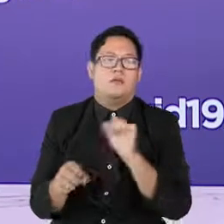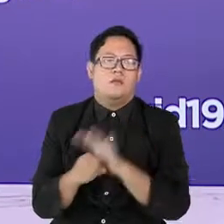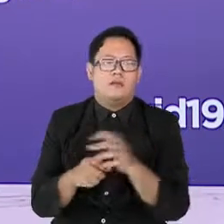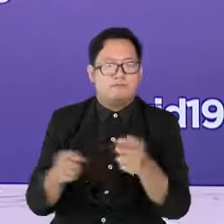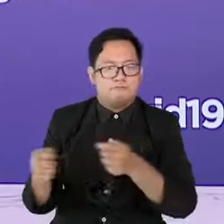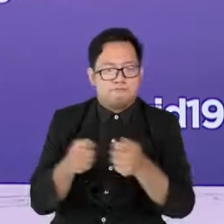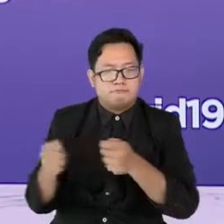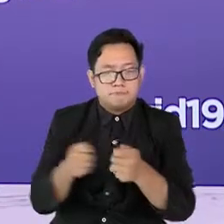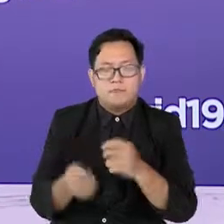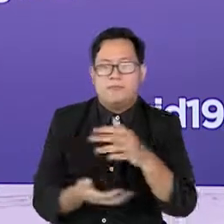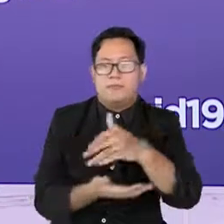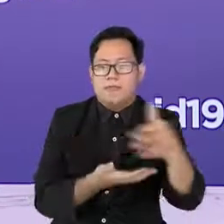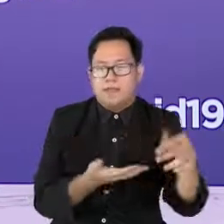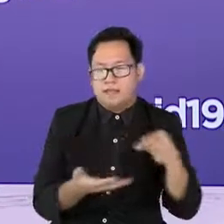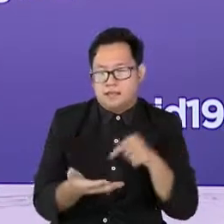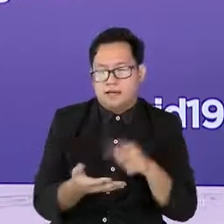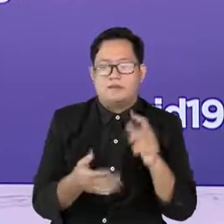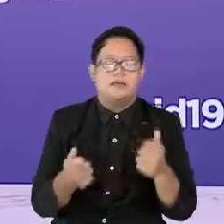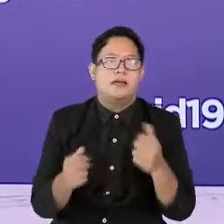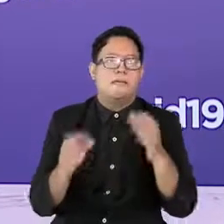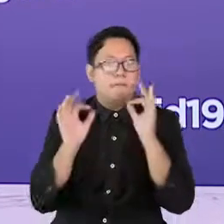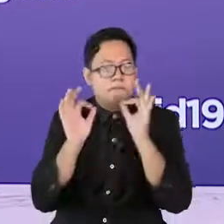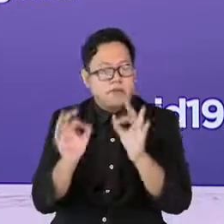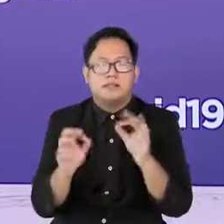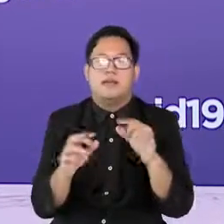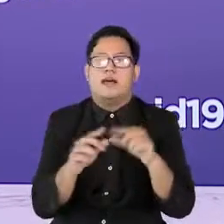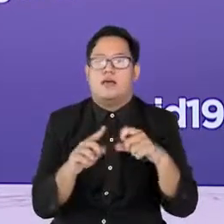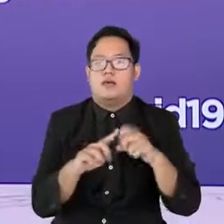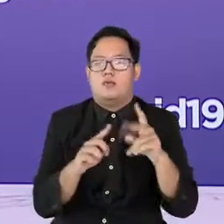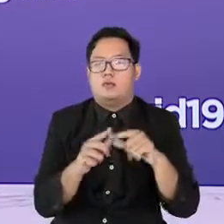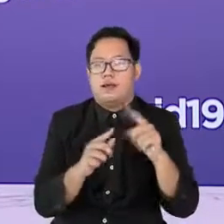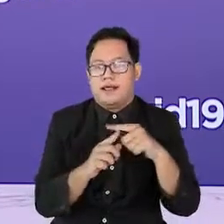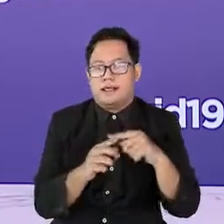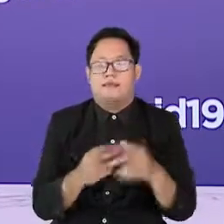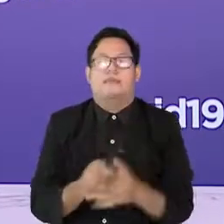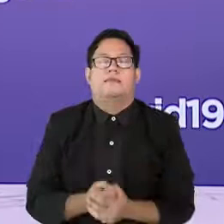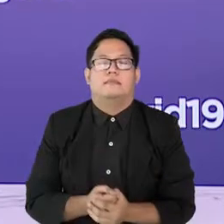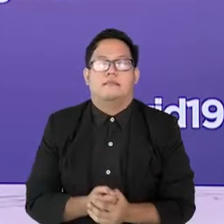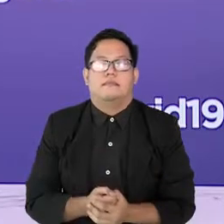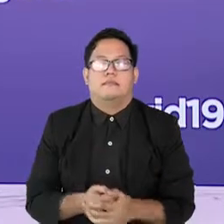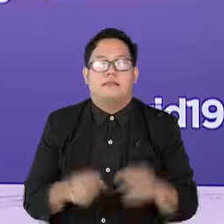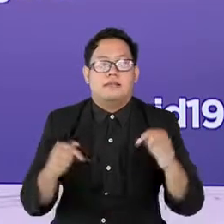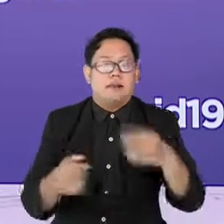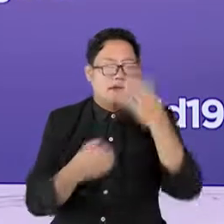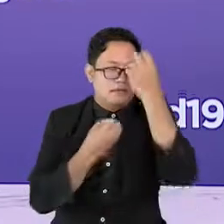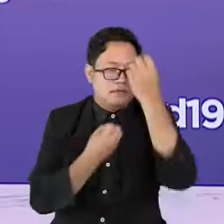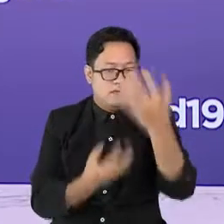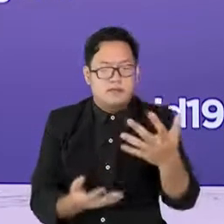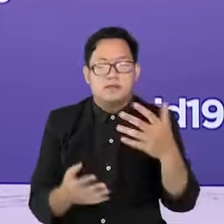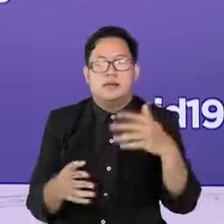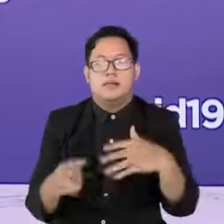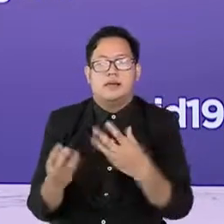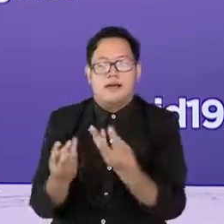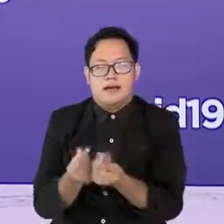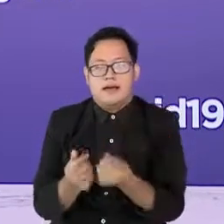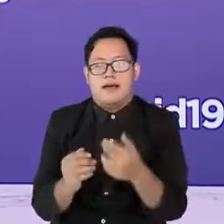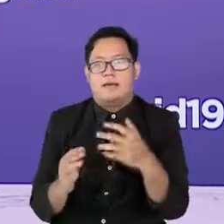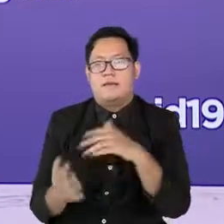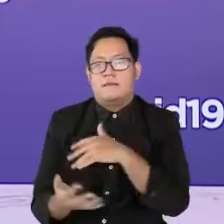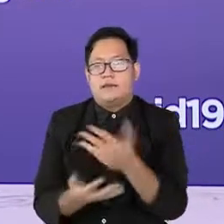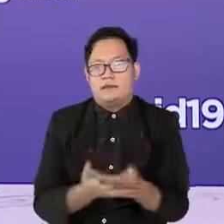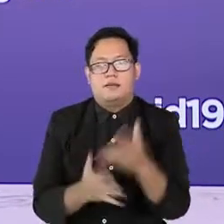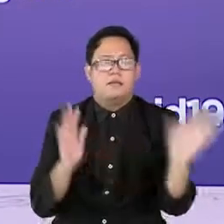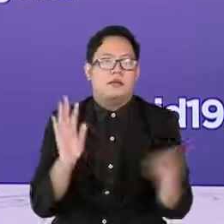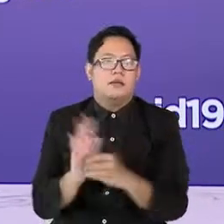menjadi lebih tepat sasaran sebagai informasi saat ini angka kematian telah kembali digunakan dalam